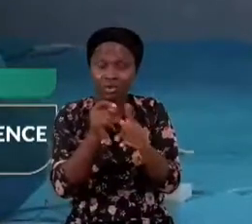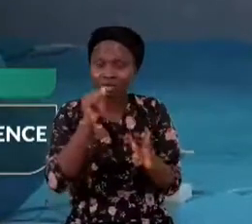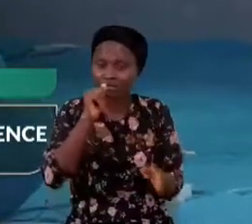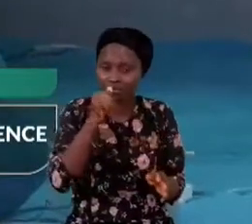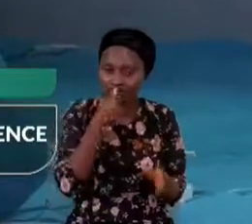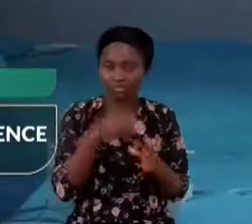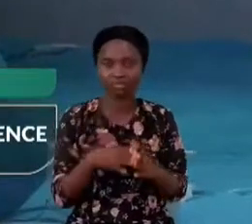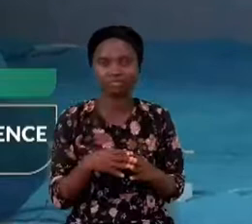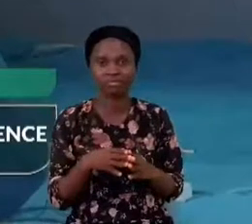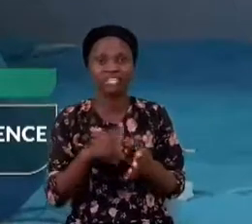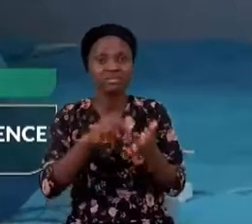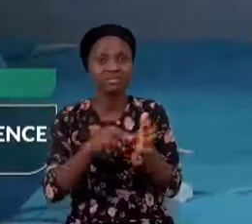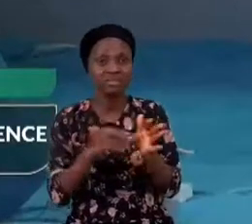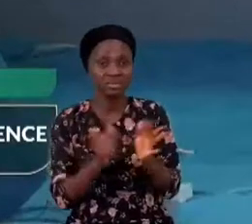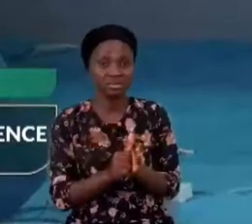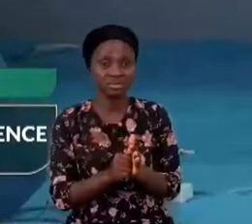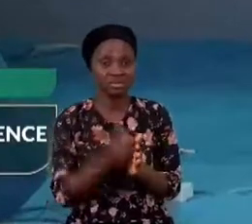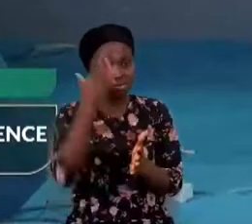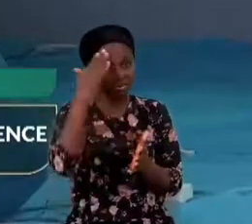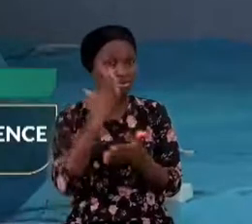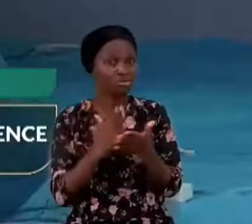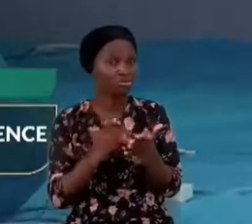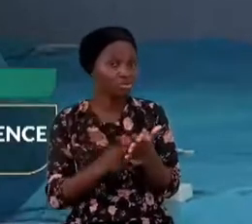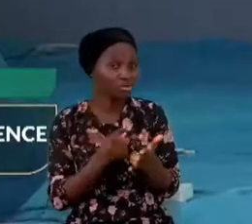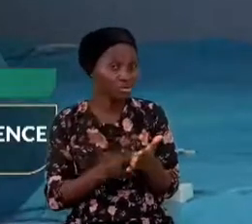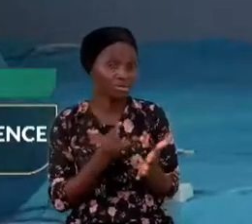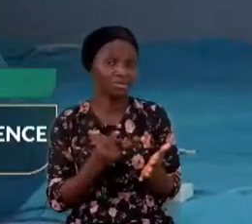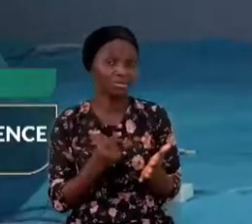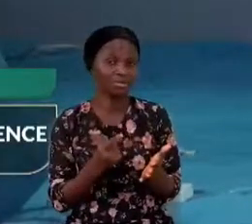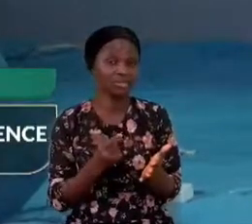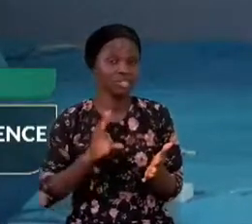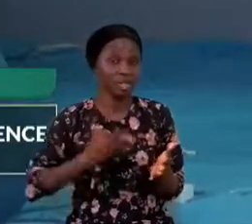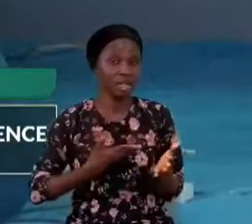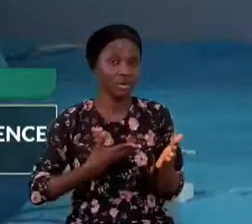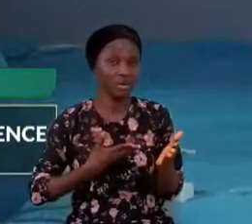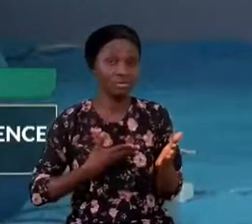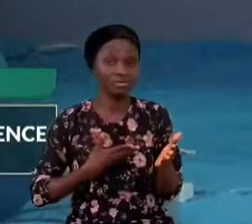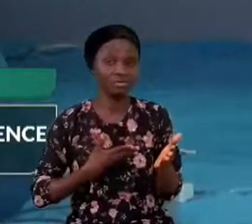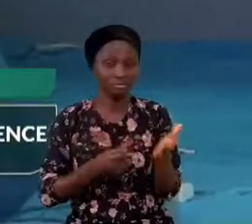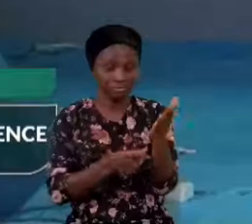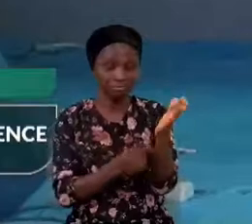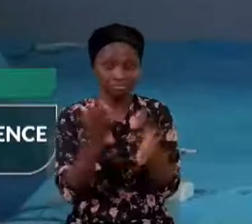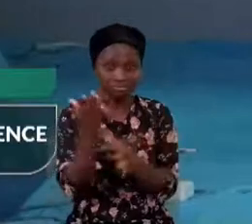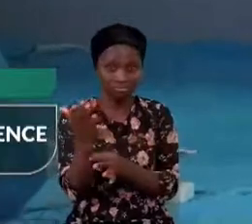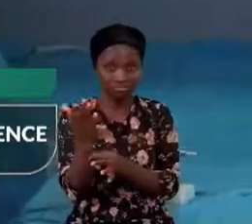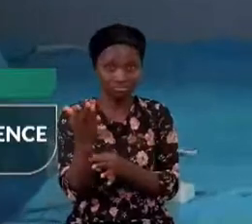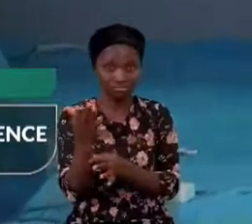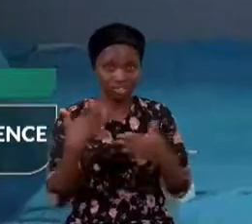la chair n'est pas une pierre. Notre cerveau n'est pas constitué de